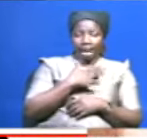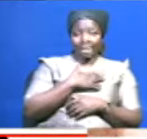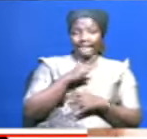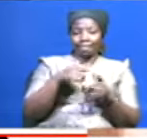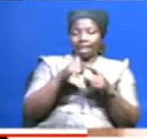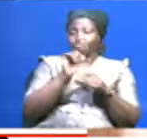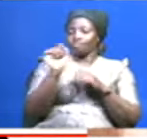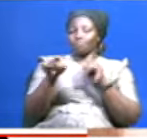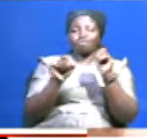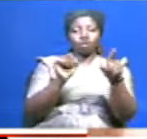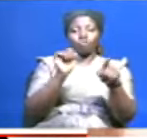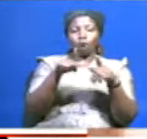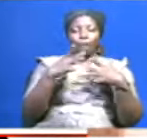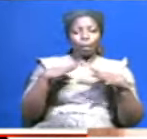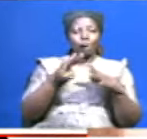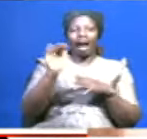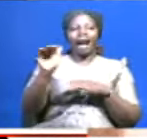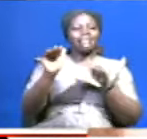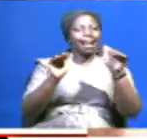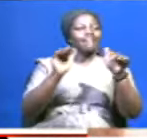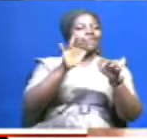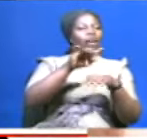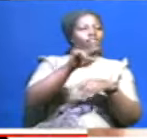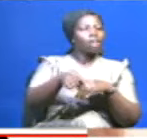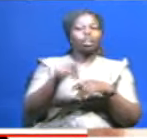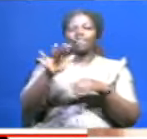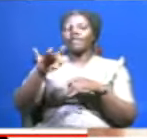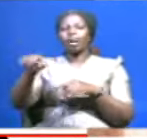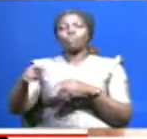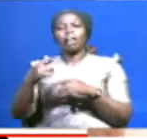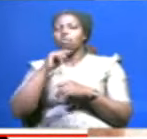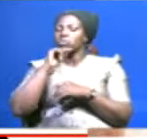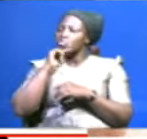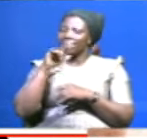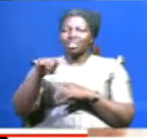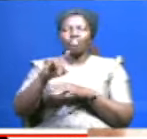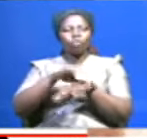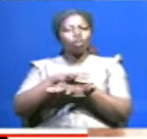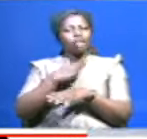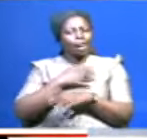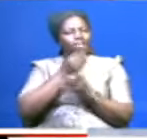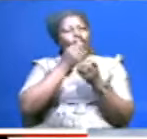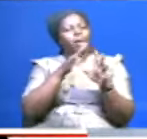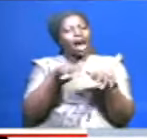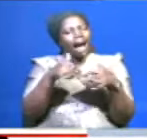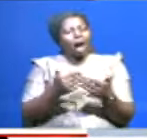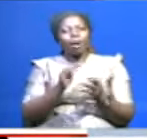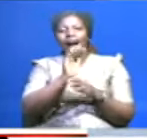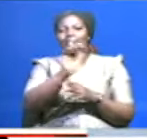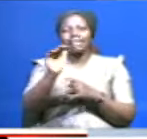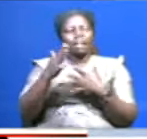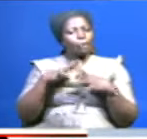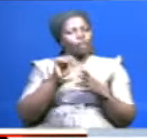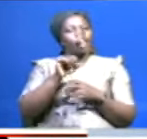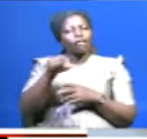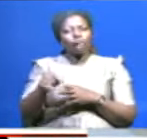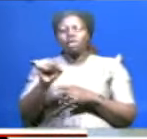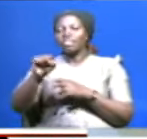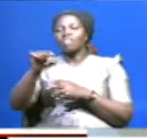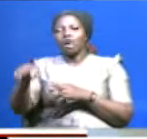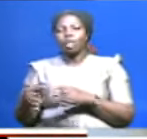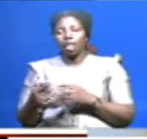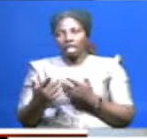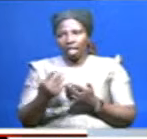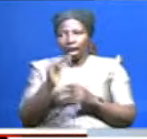SMS akiwaomba 5000. Nikashangaa amepataje details zangu na akiwa anaomba watu 5000. Niomba hii tume ambayo leo hii imetembelea Tana